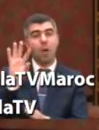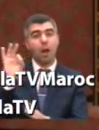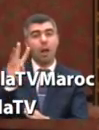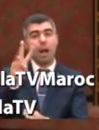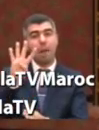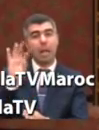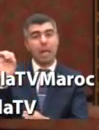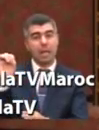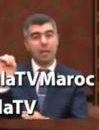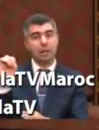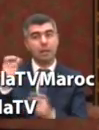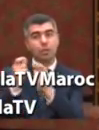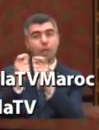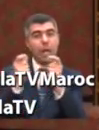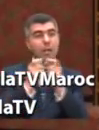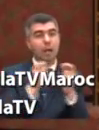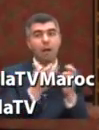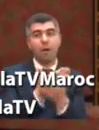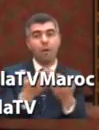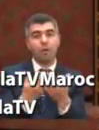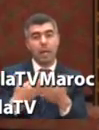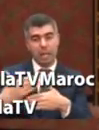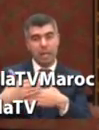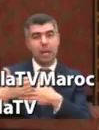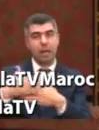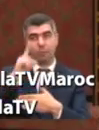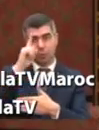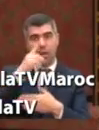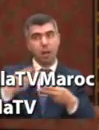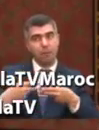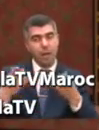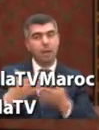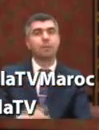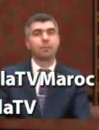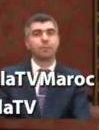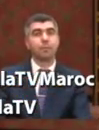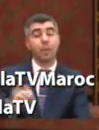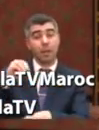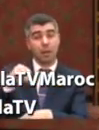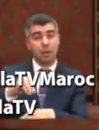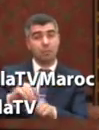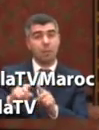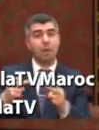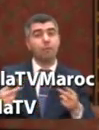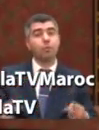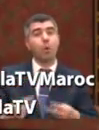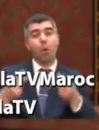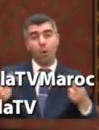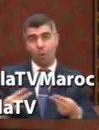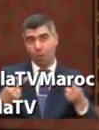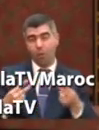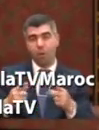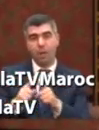هي اليوم في طور التشغيل اللي كتوجد إن شاء الله، والعمل على تنظيم الأسواق وعلى الخصوص تطوير